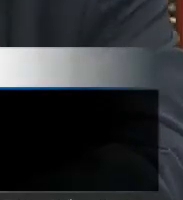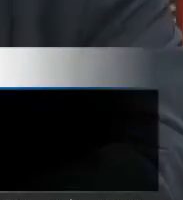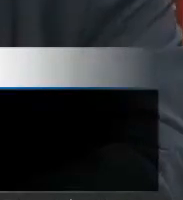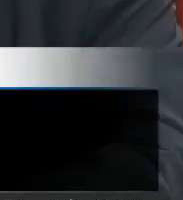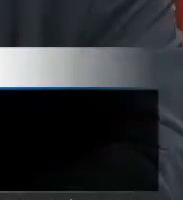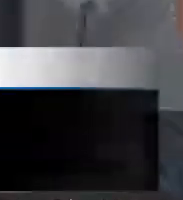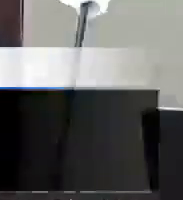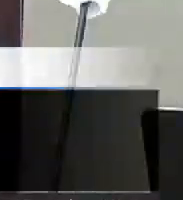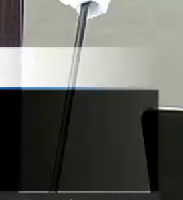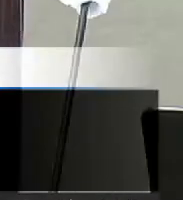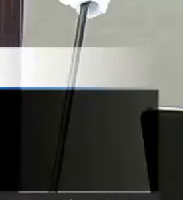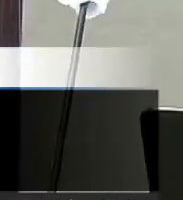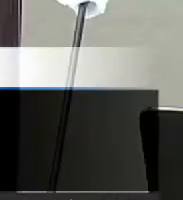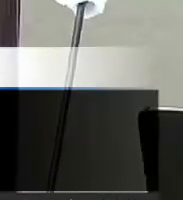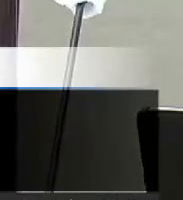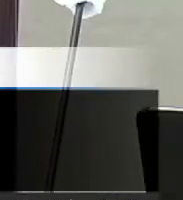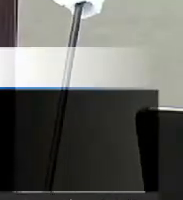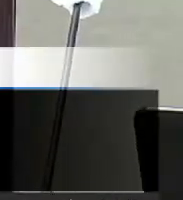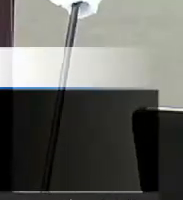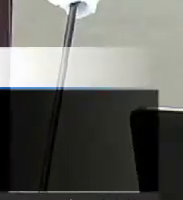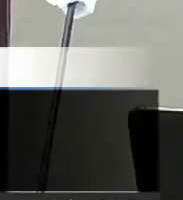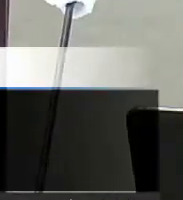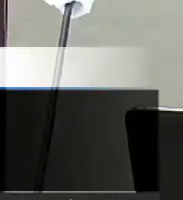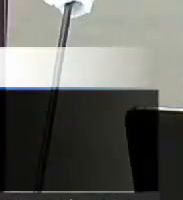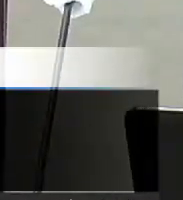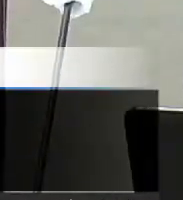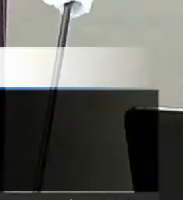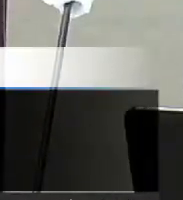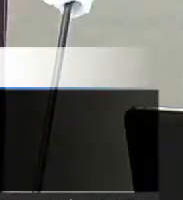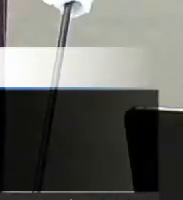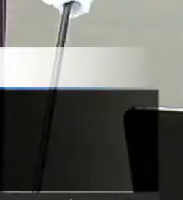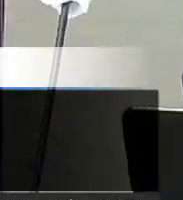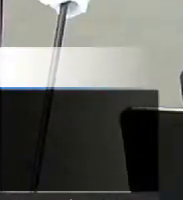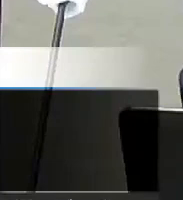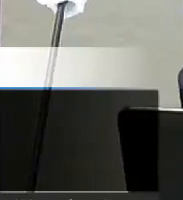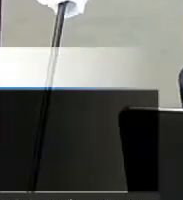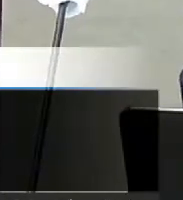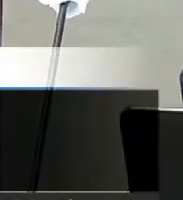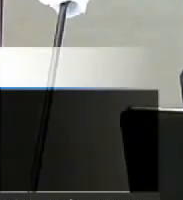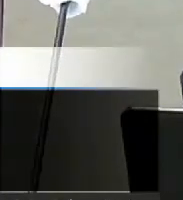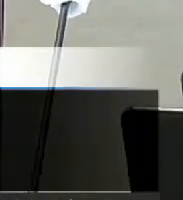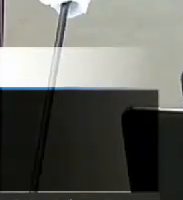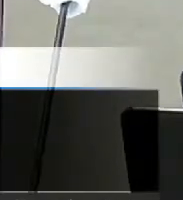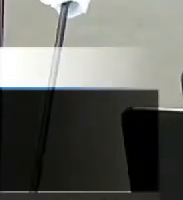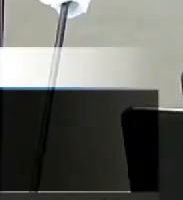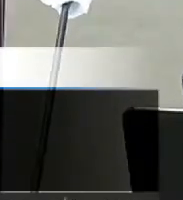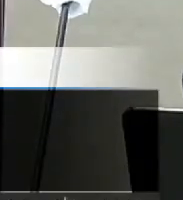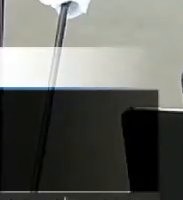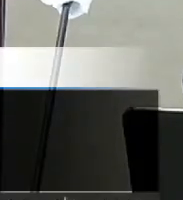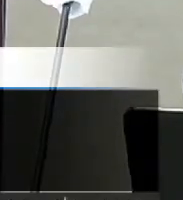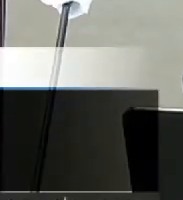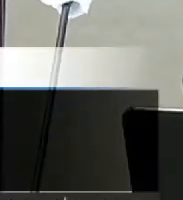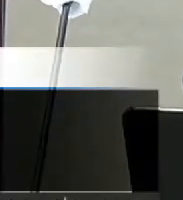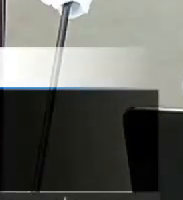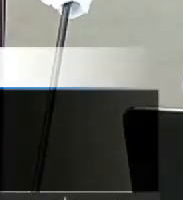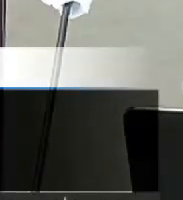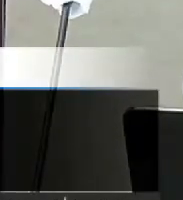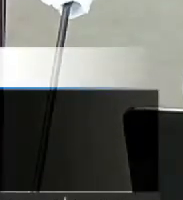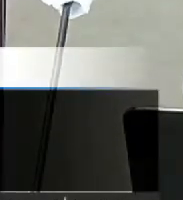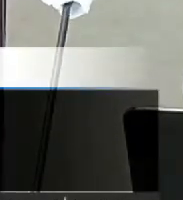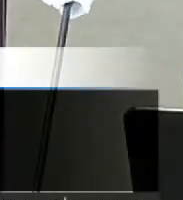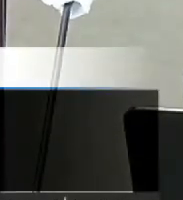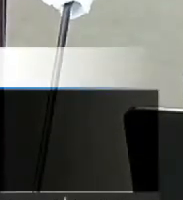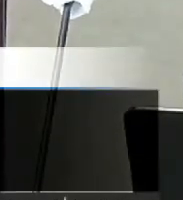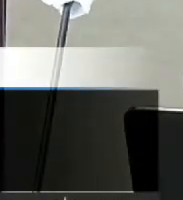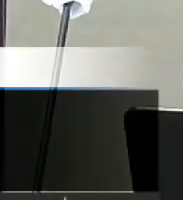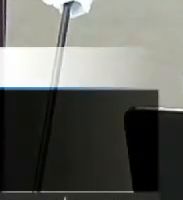부인의 재산입니다. 그런데 2012년에 결혼을 하셨어요. 그러니까 한 2010년부터 알아오셨던 것 같은데 부인의